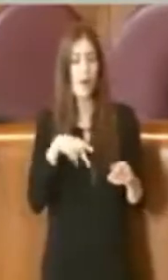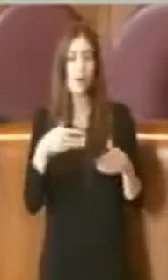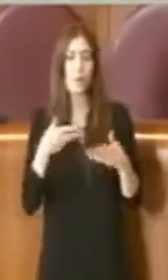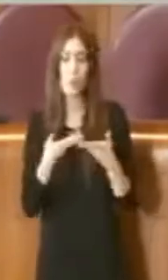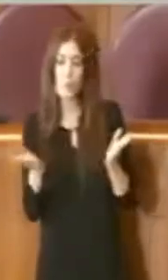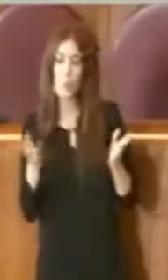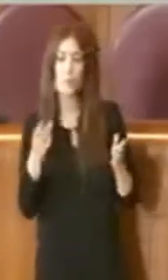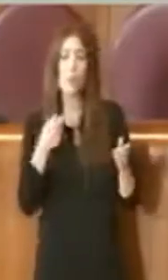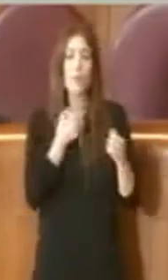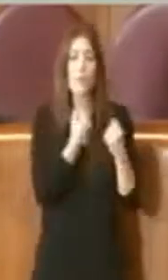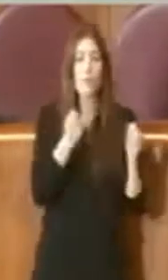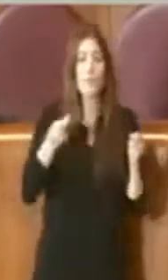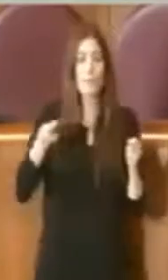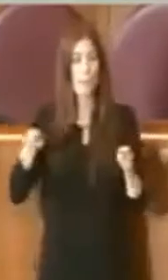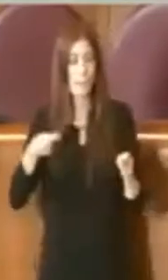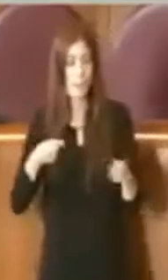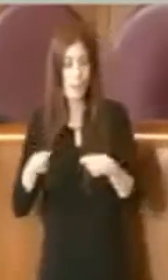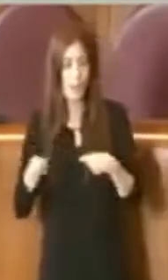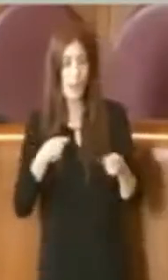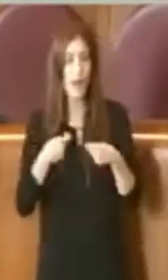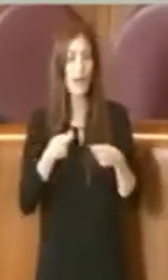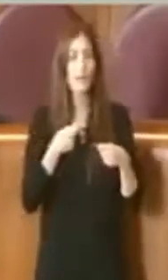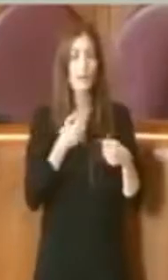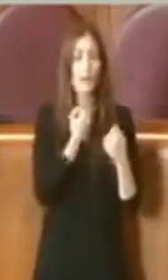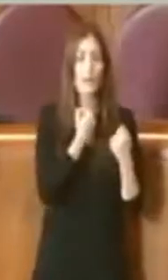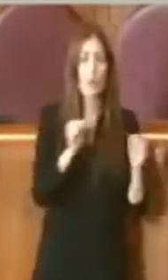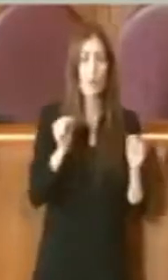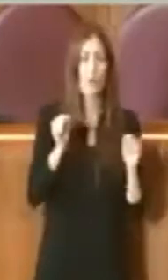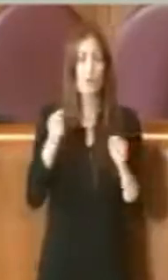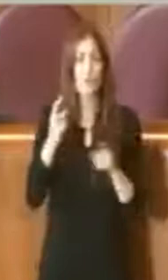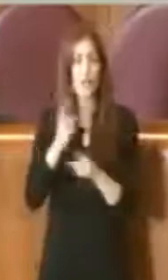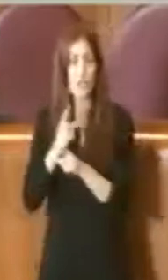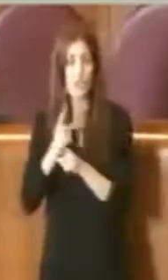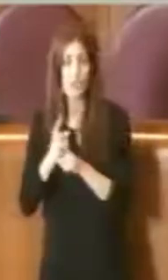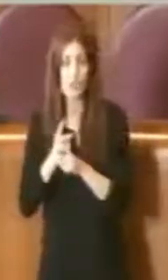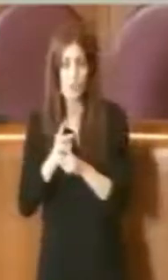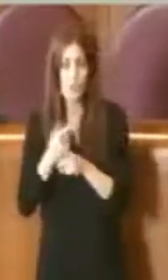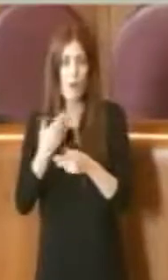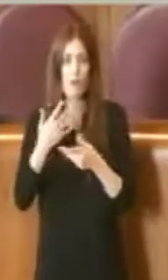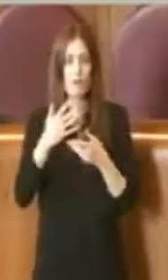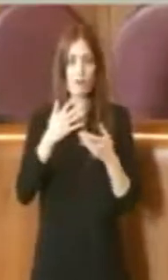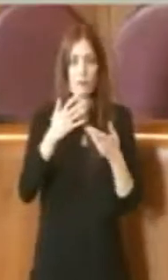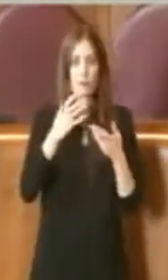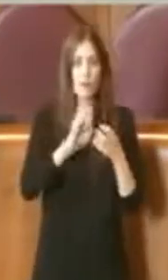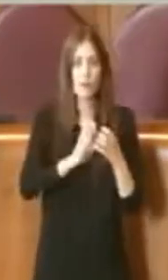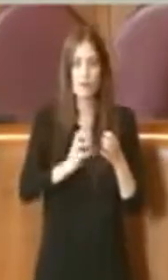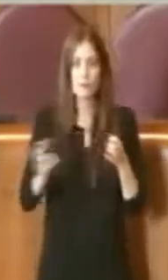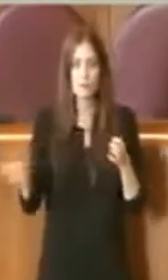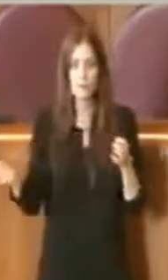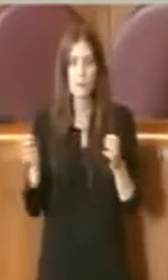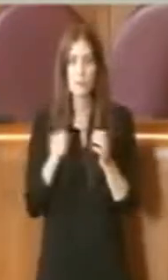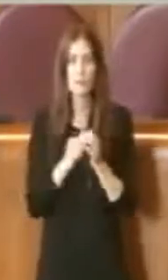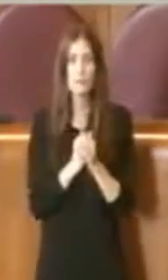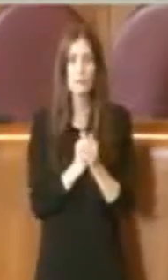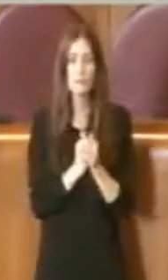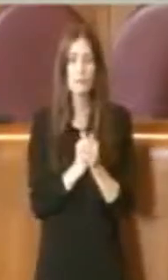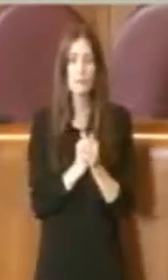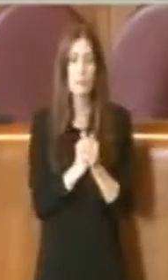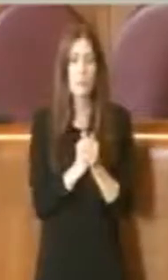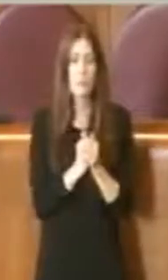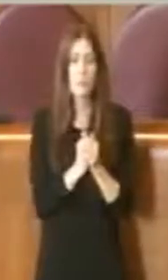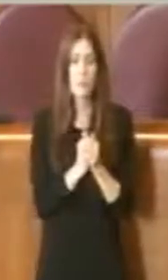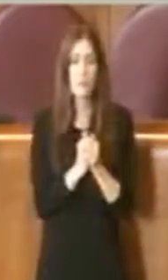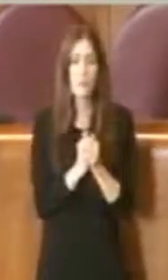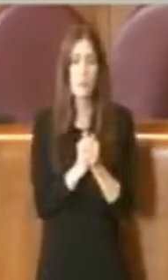mercato, tra democrazia ed immediate esigenze amministrative e burocratiche di approvazione di provvedimenti urgenti. Esistono già